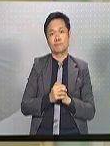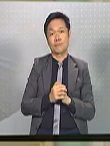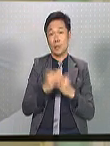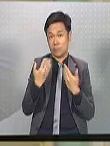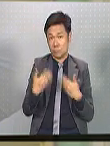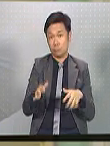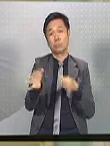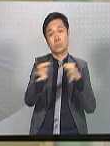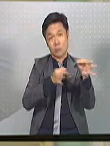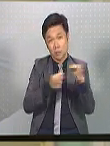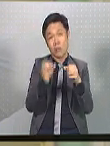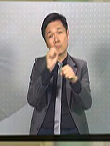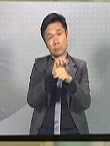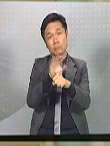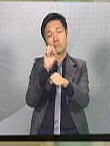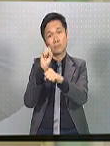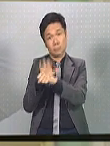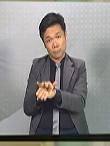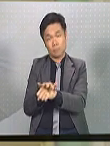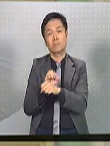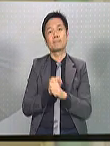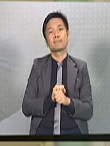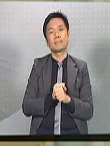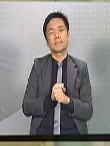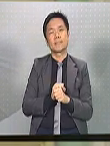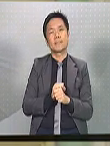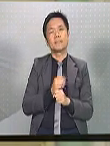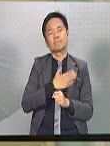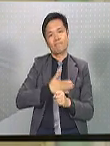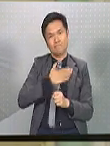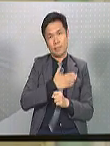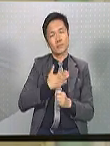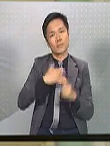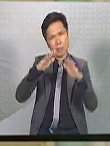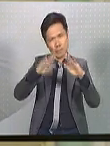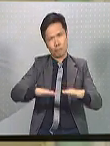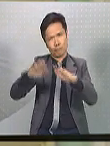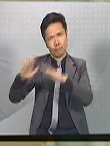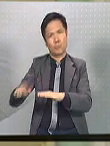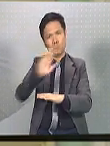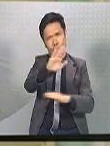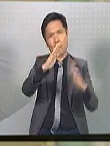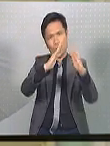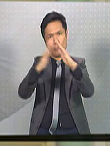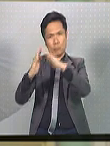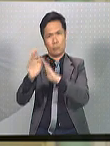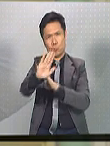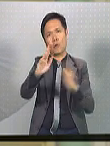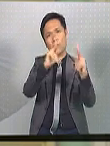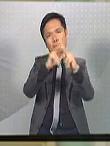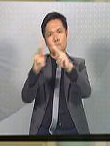mp3tubidy telah nasihatkan bahwa Terus tinggal di kampung halaman masing-masing